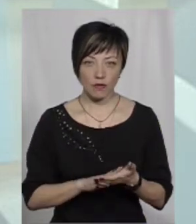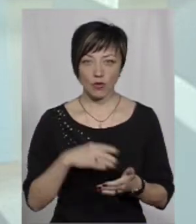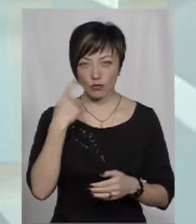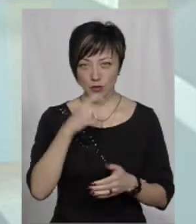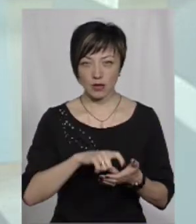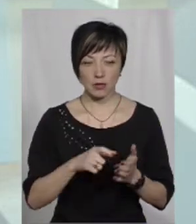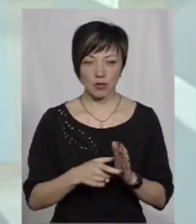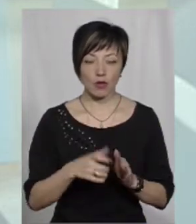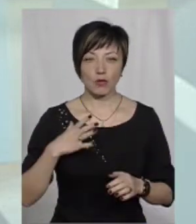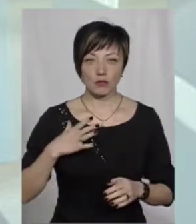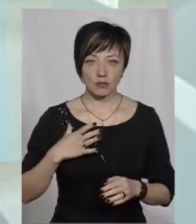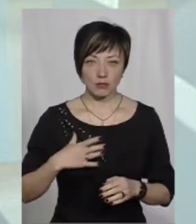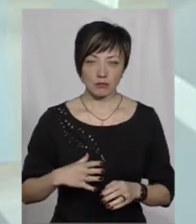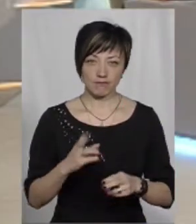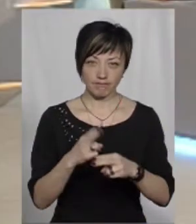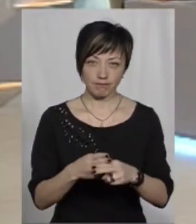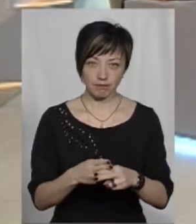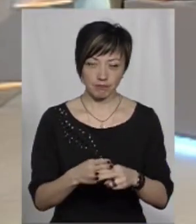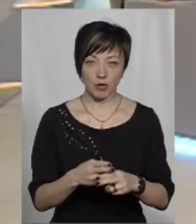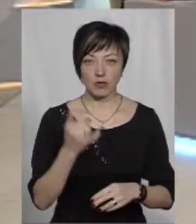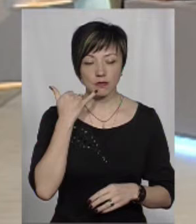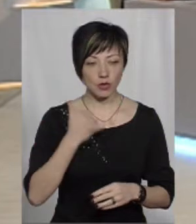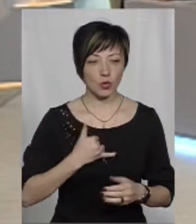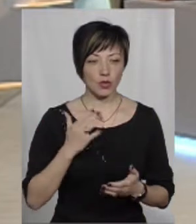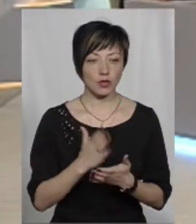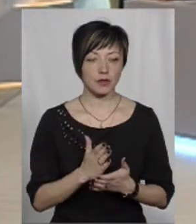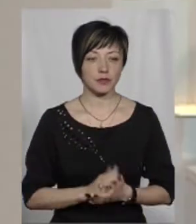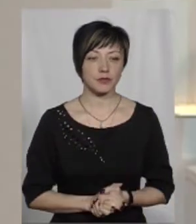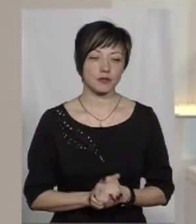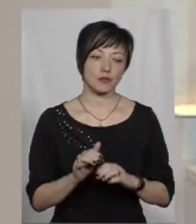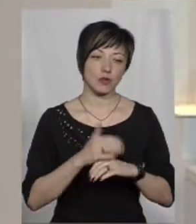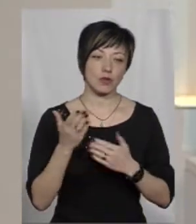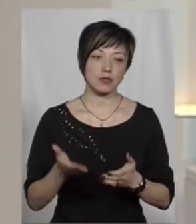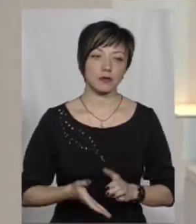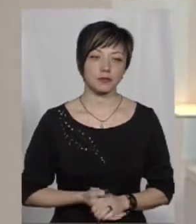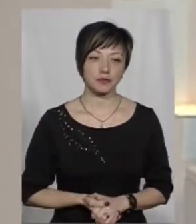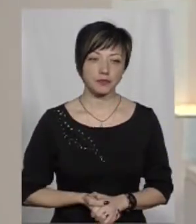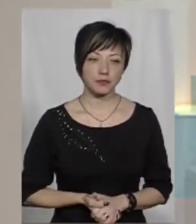в особистому кабінеті, мушу вас може перервати, бо в нас є дзвіночок. Будь ласка.